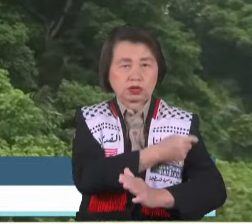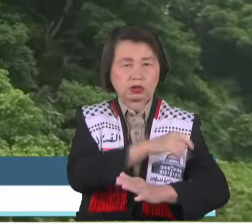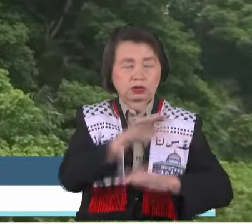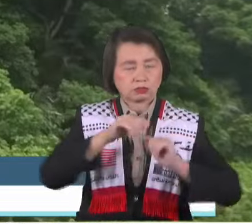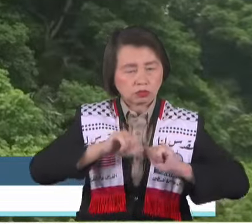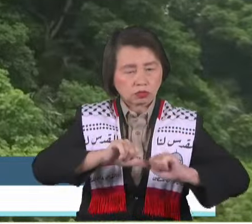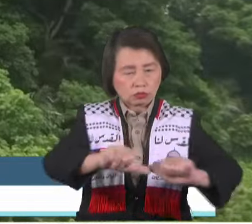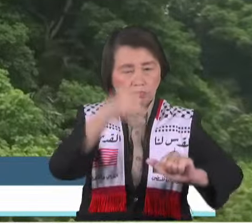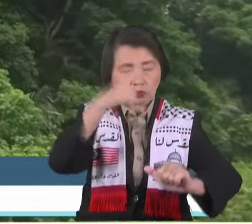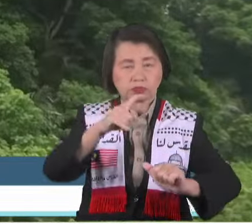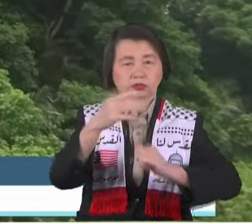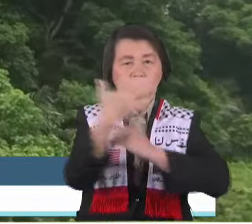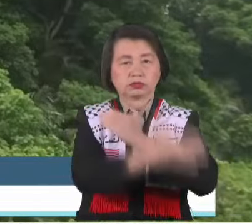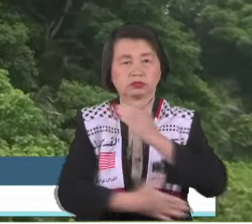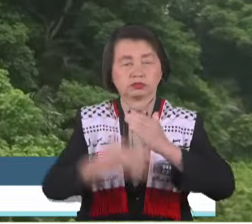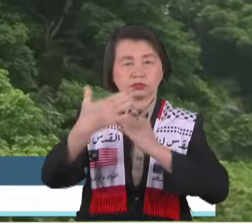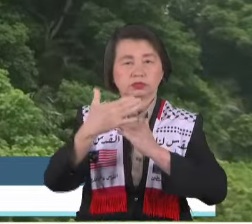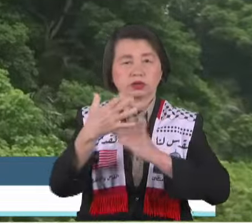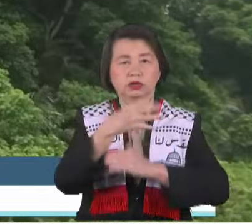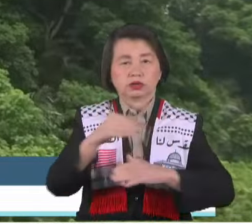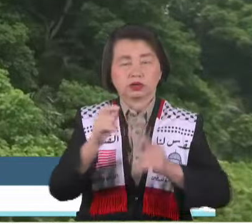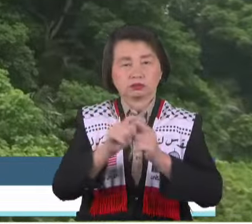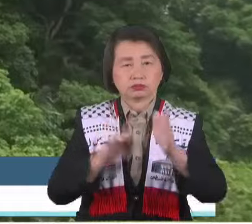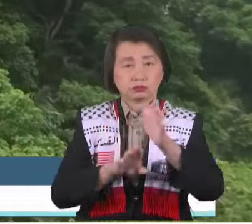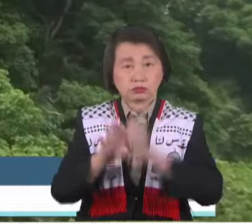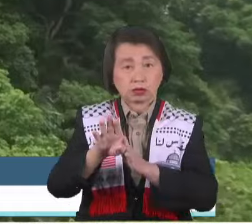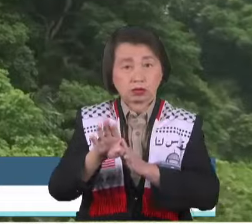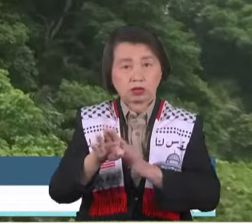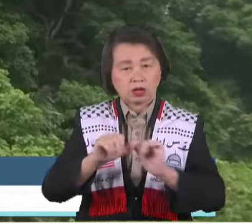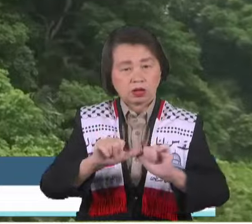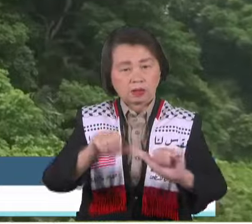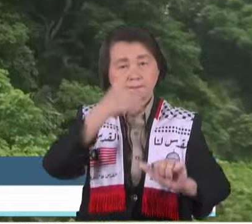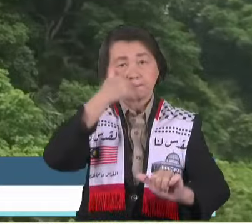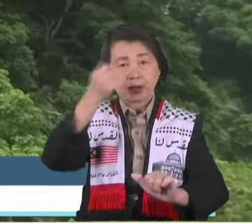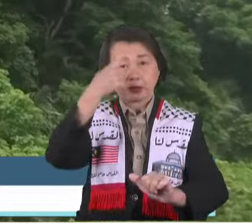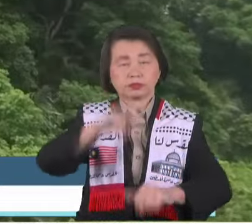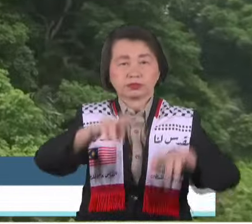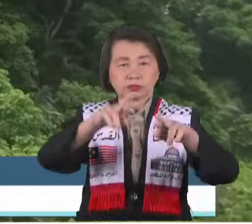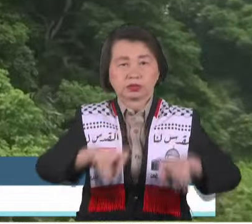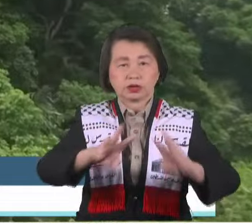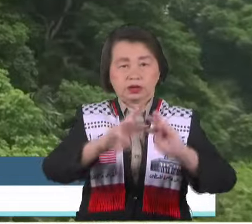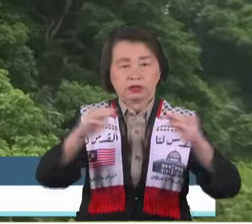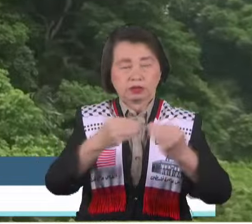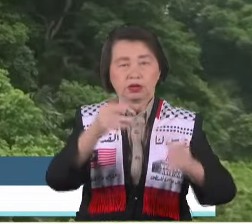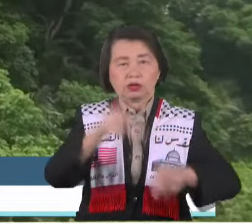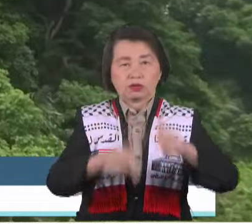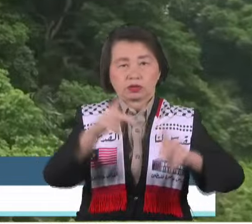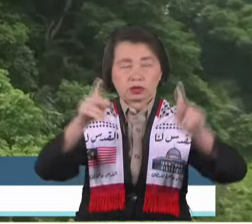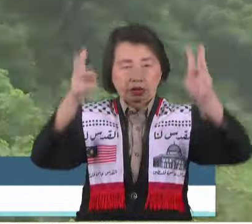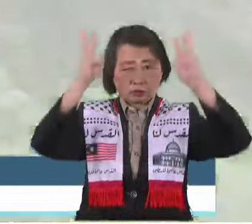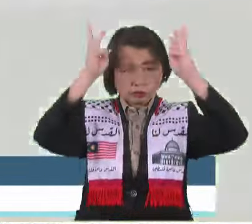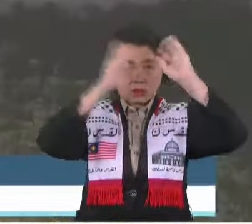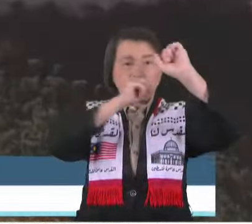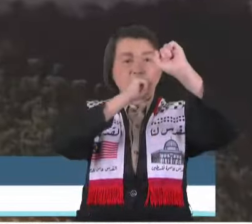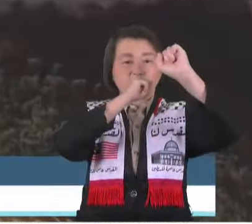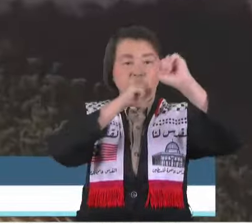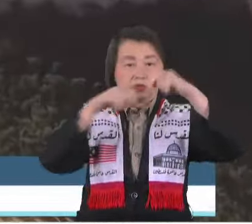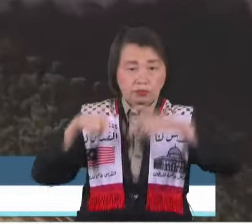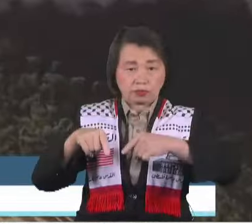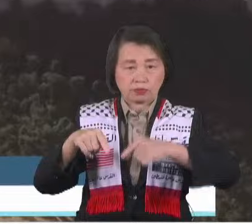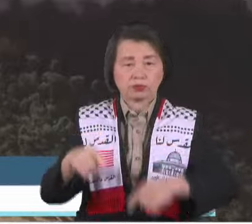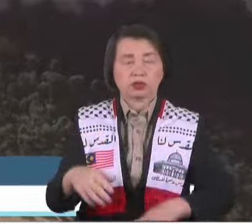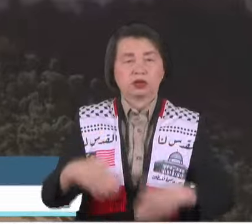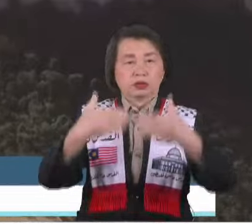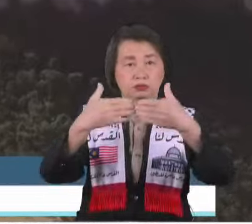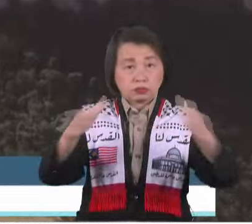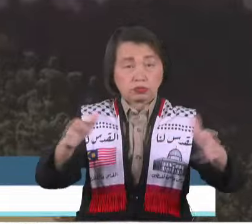kepada seluruh negara. Dalam pada itu, memberikan pembangunan yang lebih kondusif kepada penduduk masyarakat orang asli. Selain